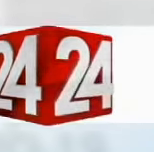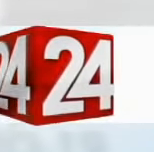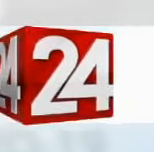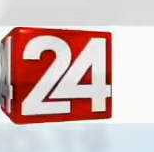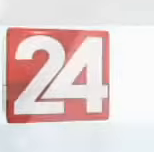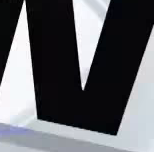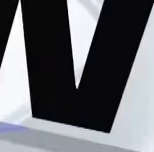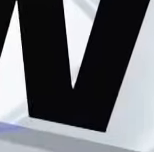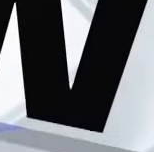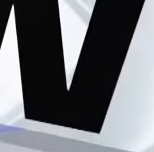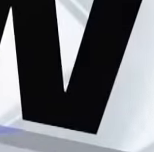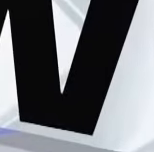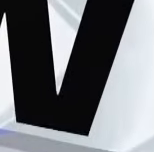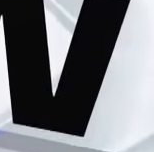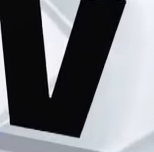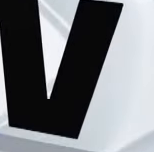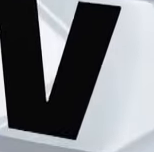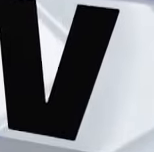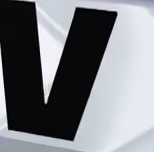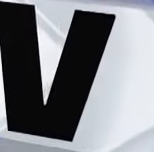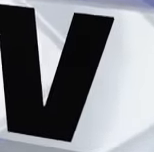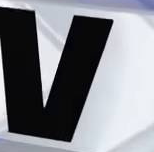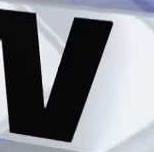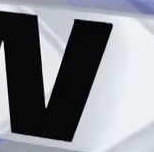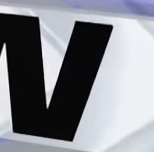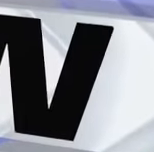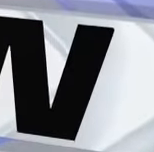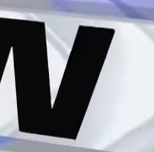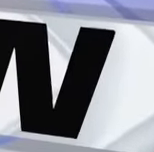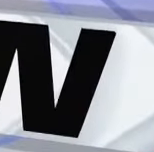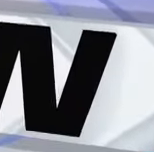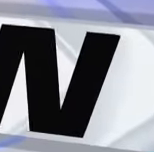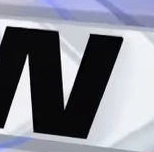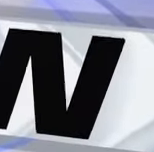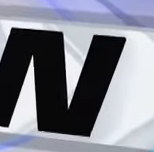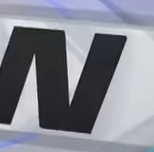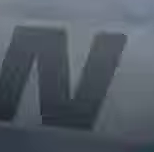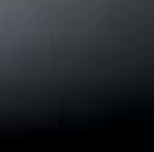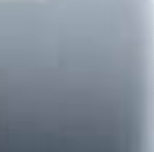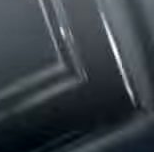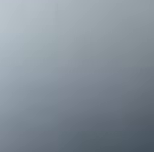mga kabataan. Sa pagbabalik yan ng 24 Oras.